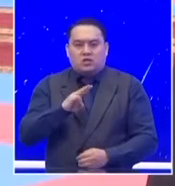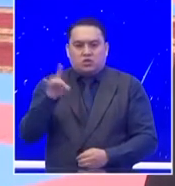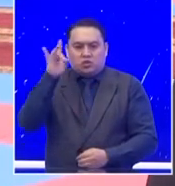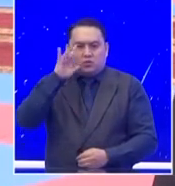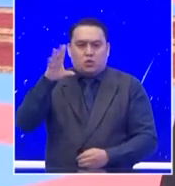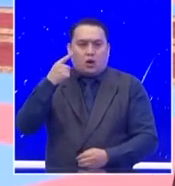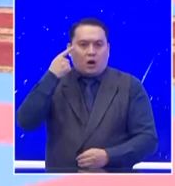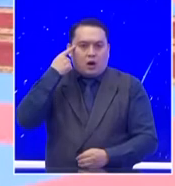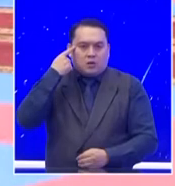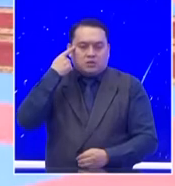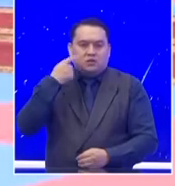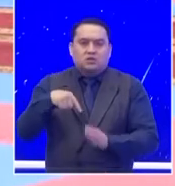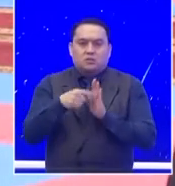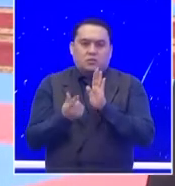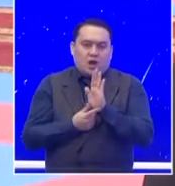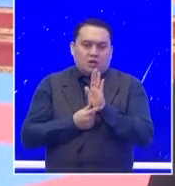Азии